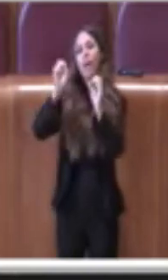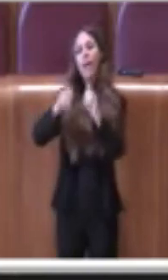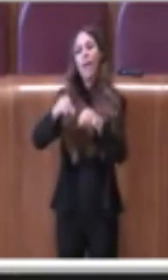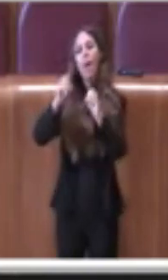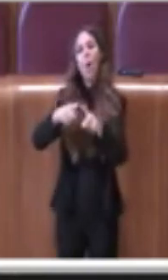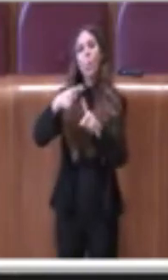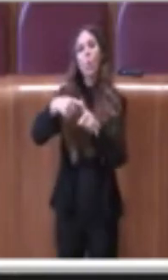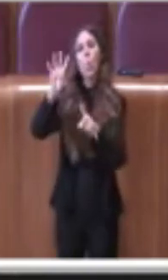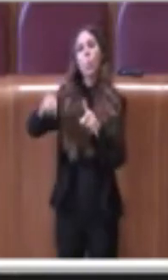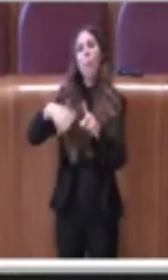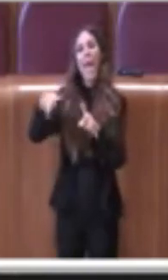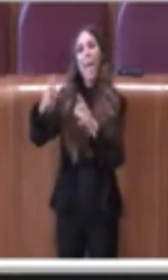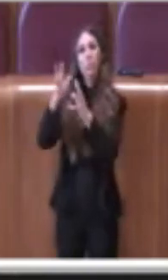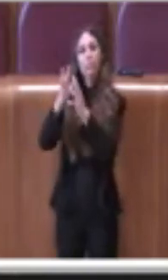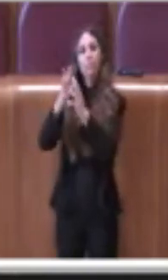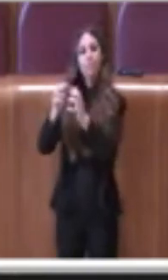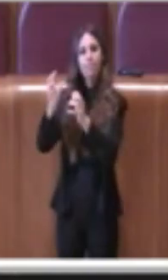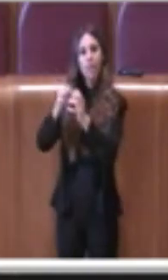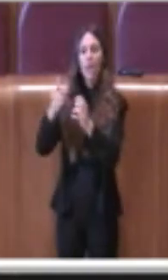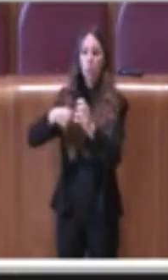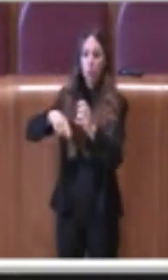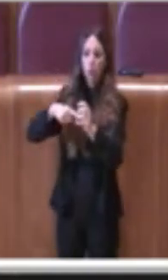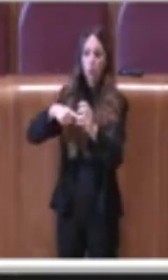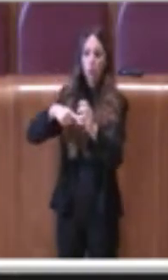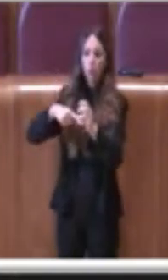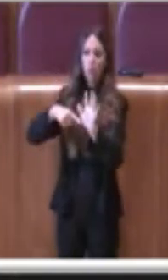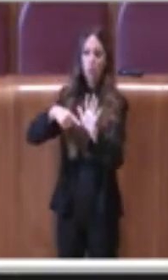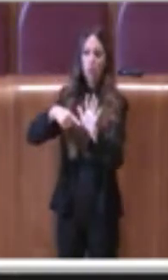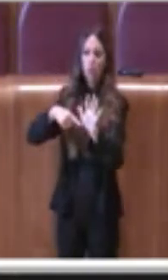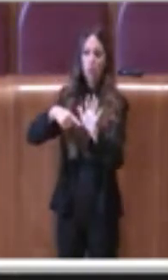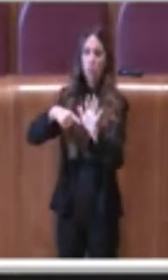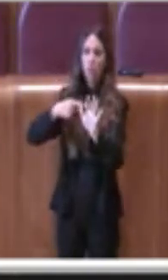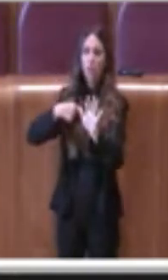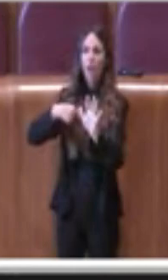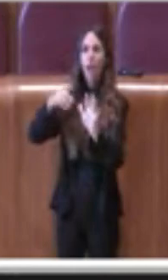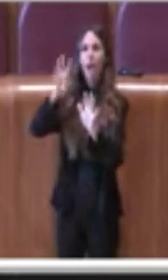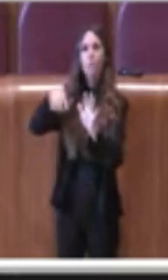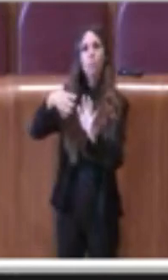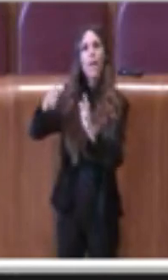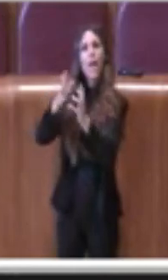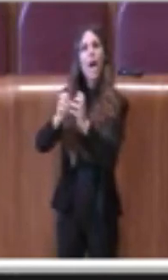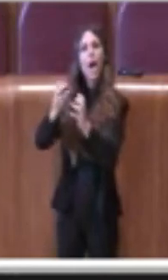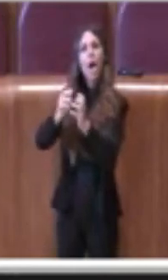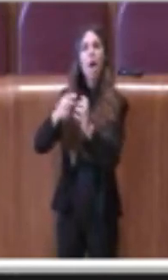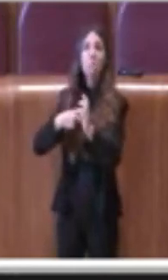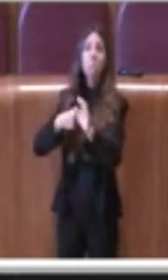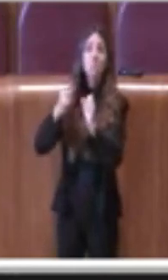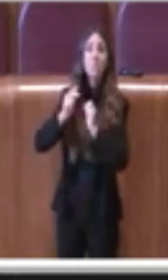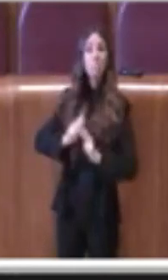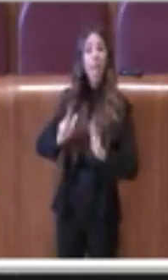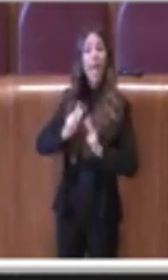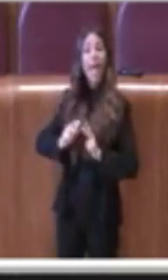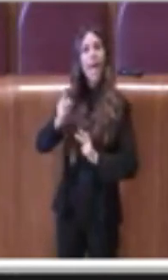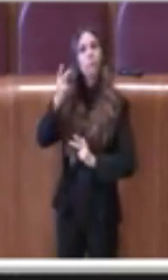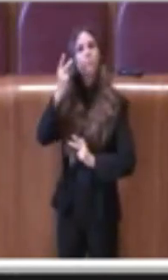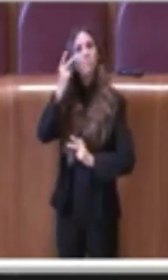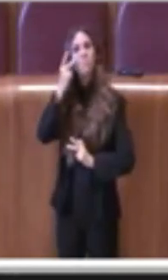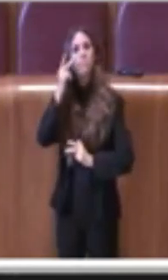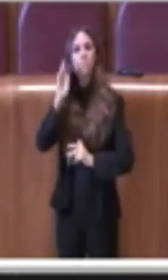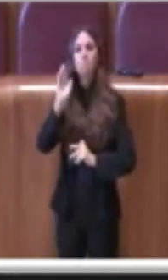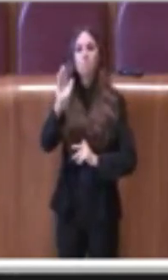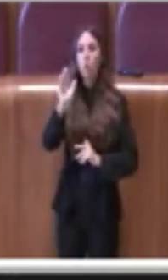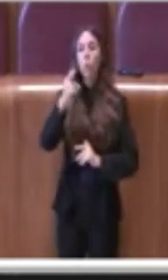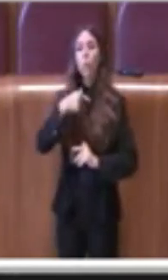piano industriale che poi abbiamo approvato, che è quel piano industriale che vedrà ovviamente un futuro diverso per quanto riguarda la